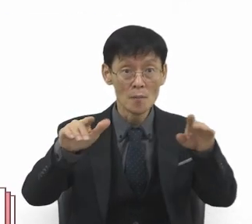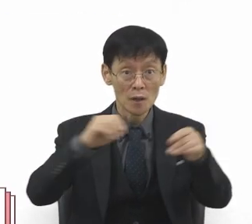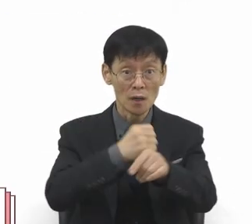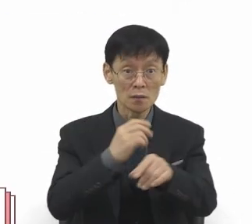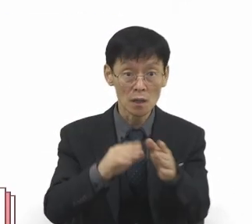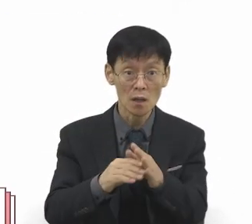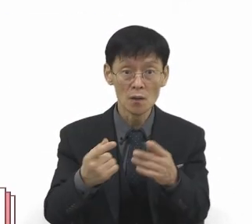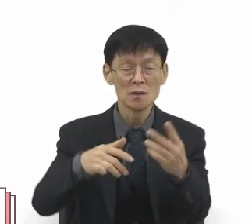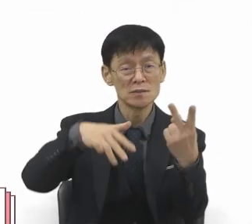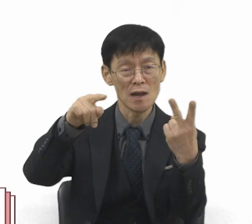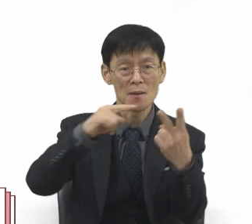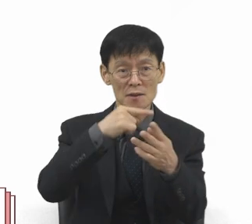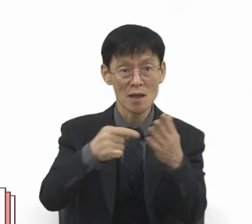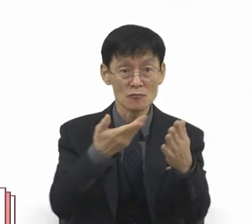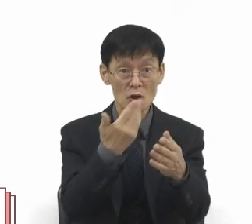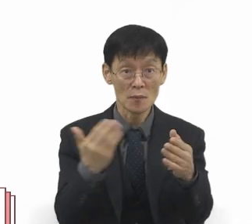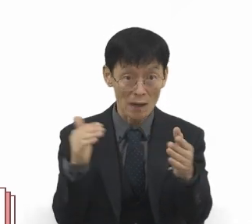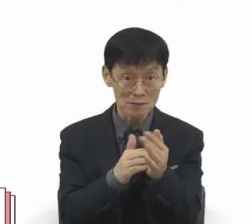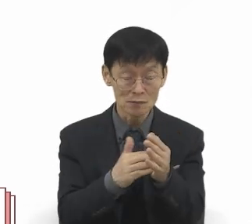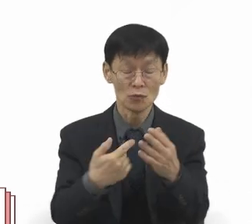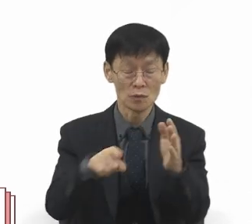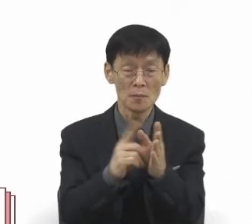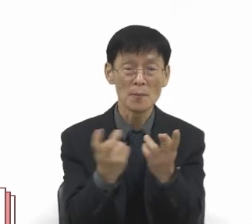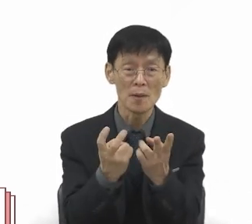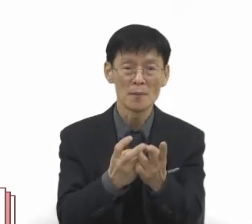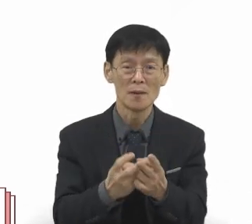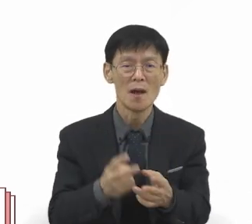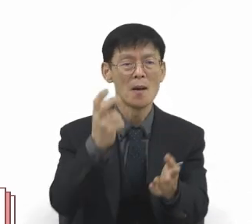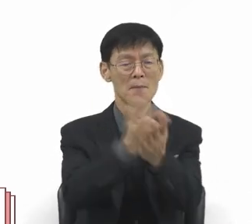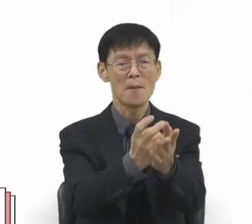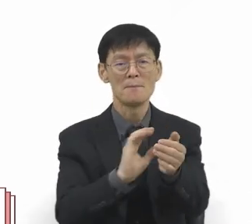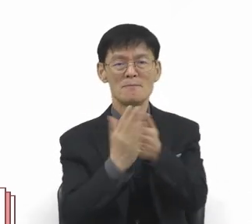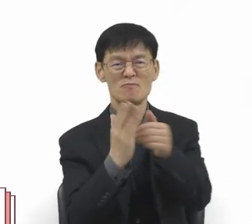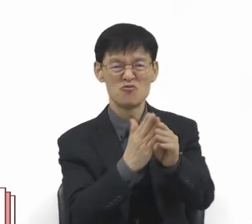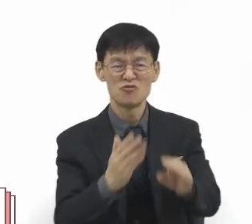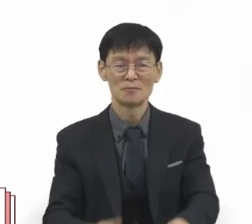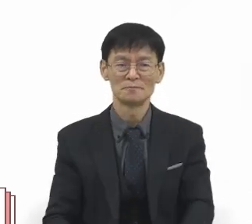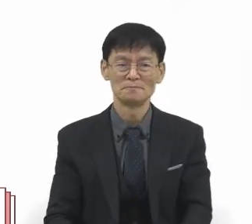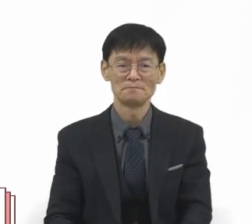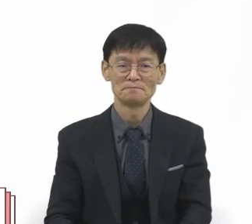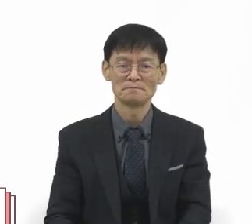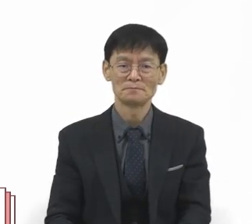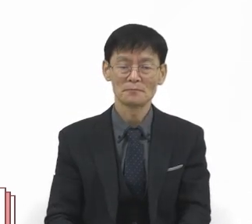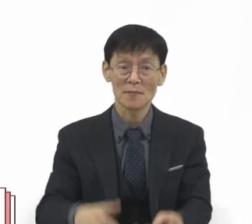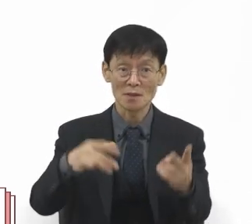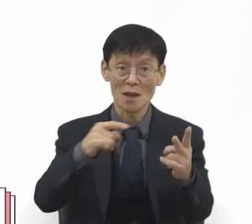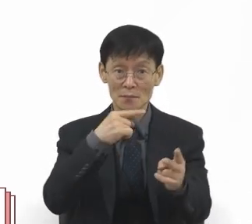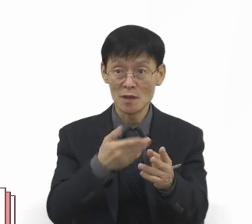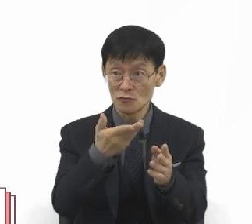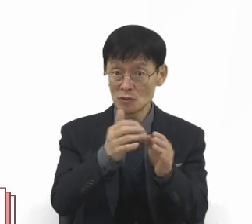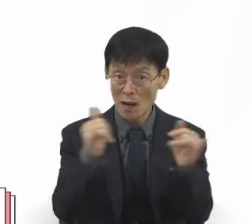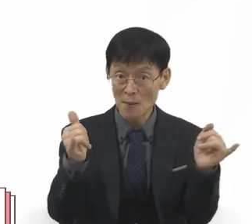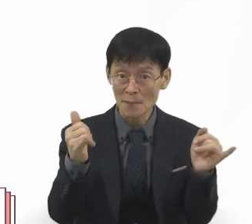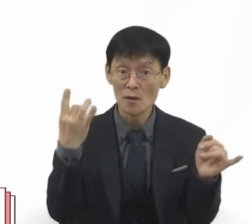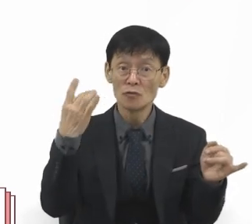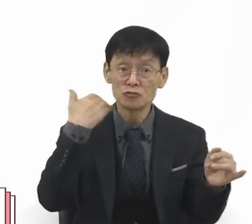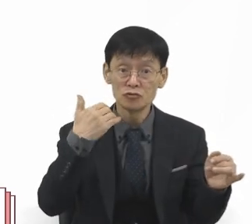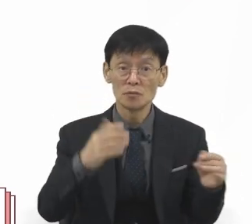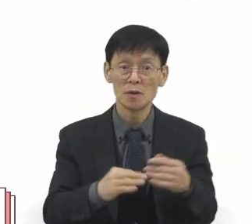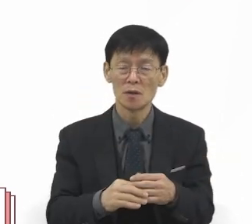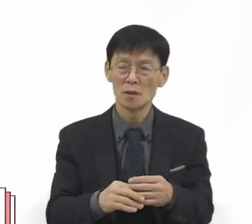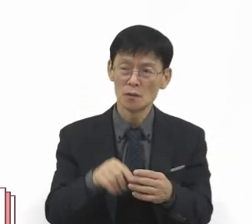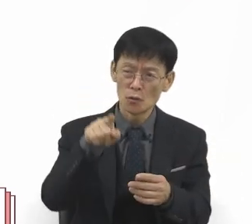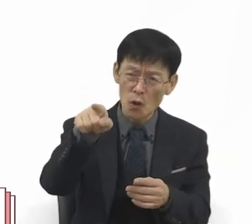남녀고용평등법은 이런 2차 피해가 발생하지 않도록 법으로 보호하고 있습니다. 2차 피해를 줄 수 있는